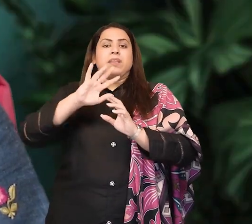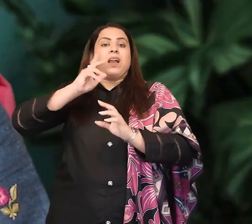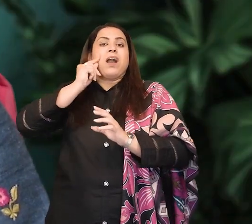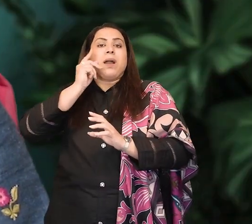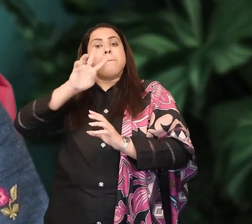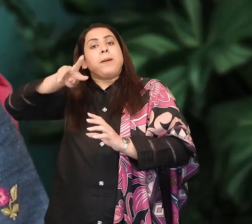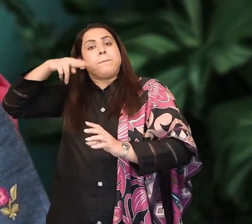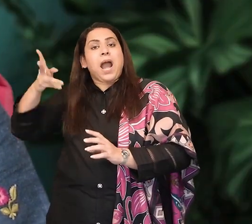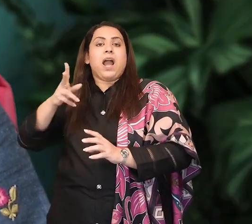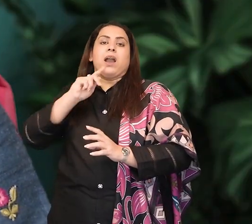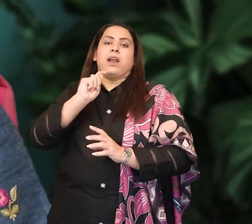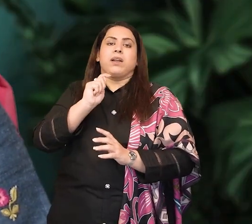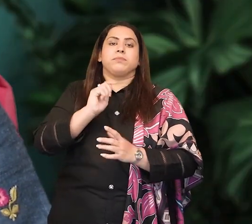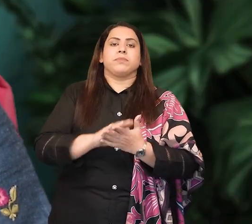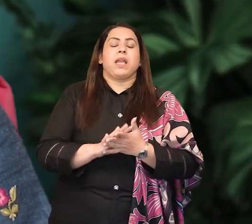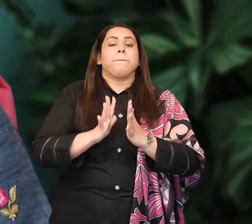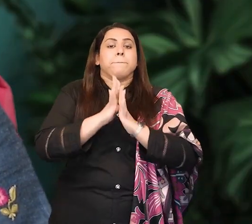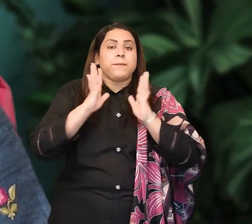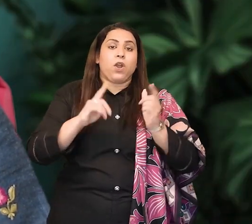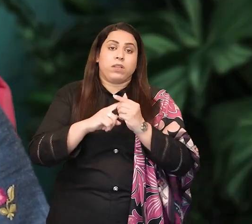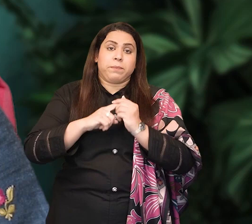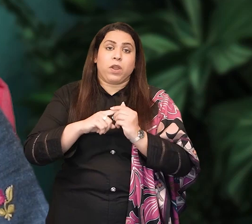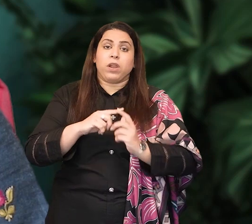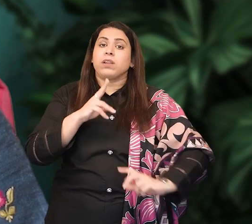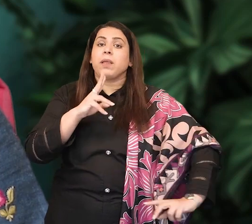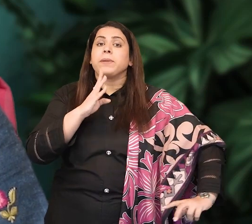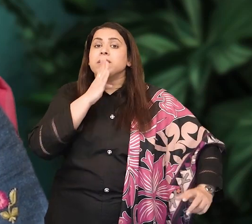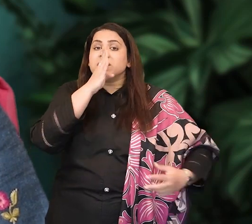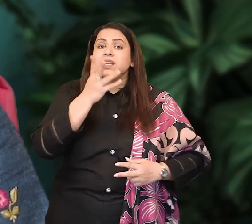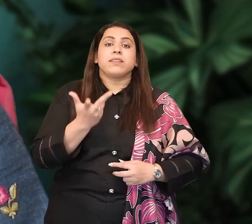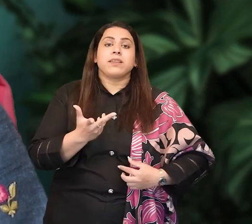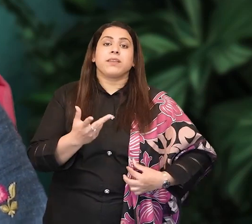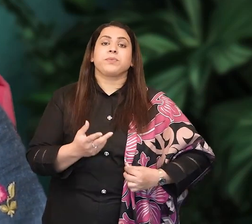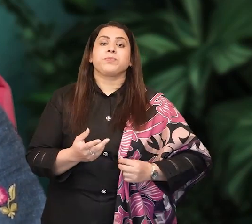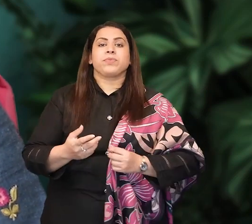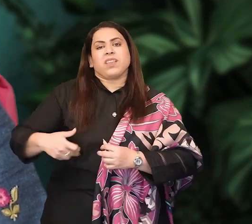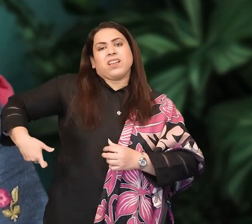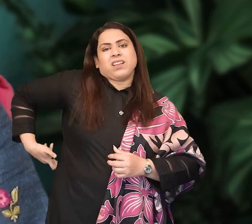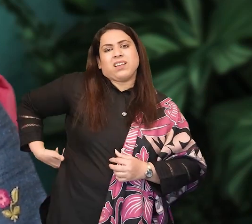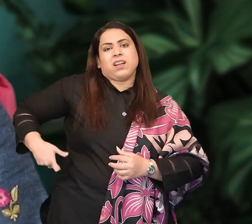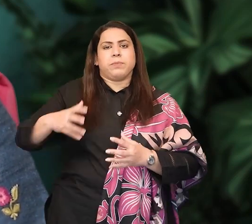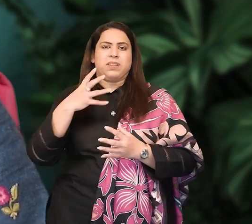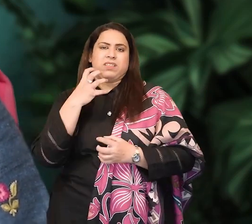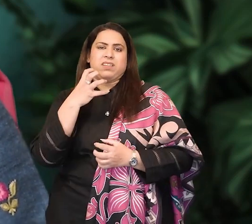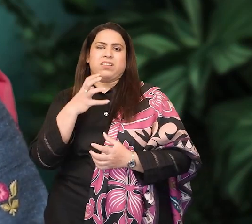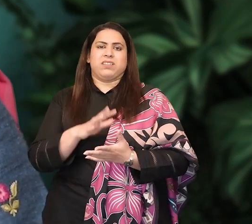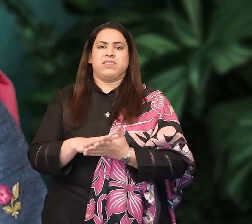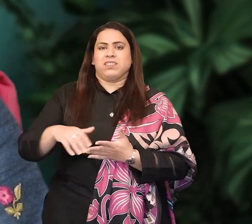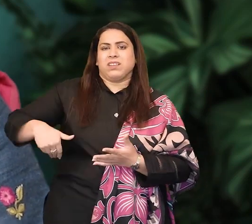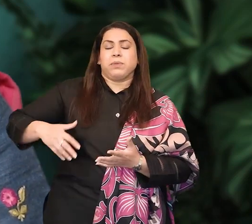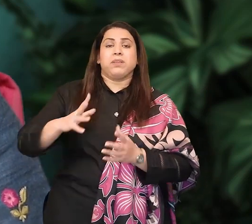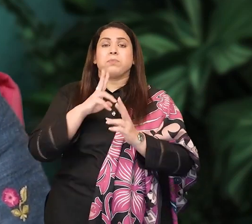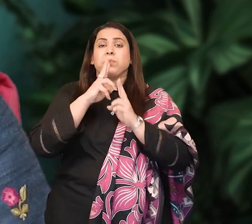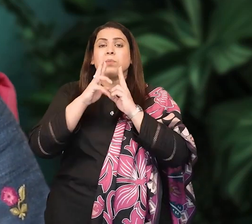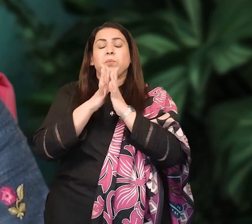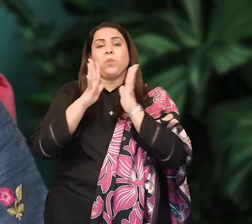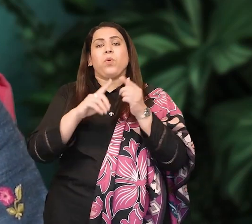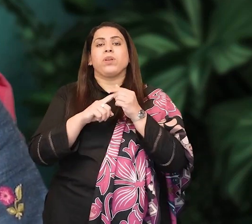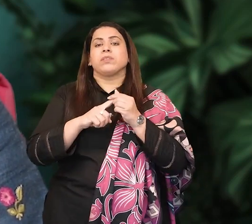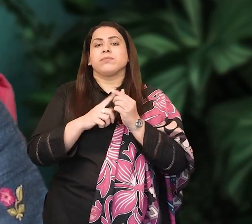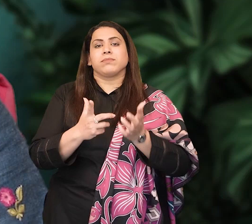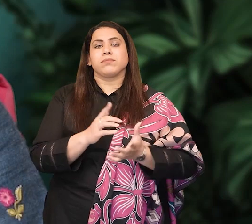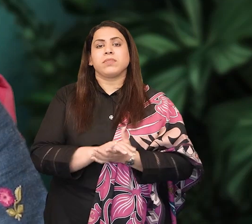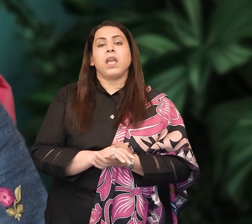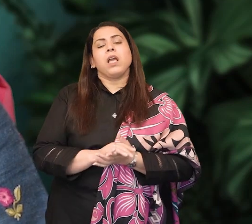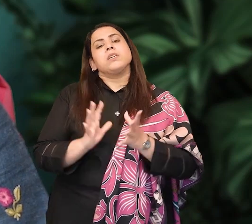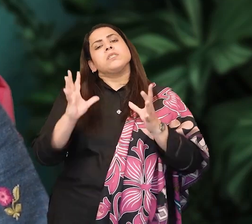जो बाहर जाके काम करते हैं, उनके लिए सबसे मोस्ट इम्पॉर्टेंट जो आजकल कंप्लेंट है वो कमर दर्द की ही है। यहाँ पे सबसे ज़रूरी बात ये जानना है